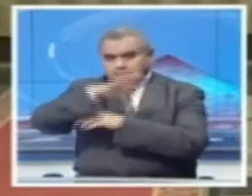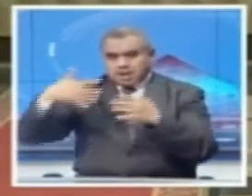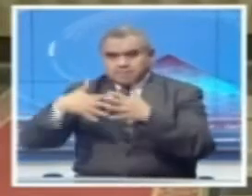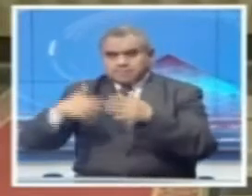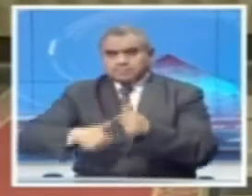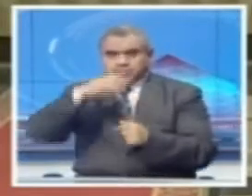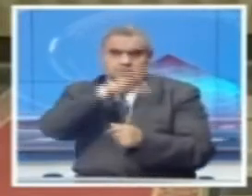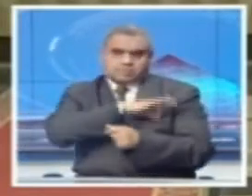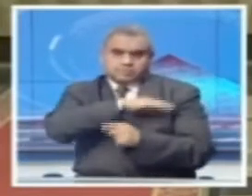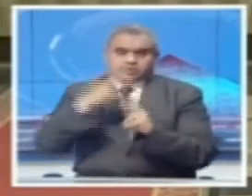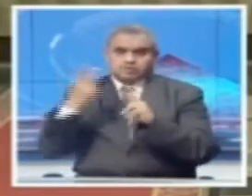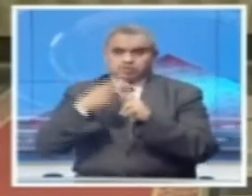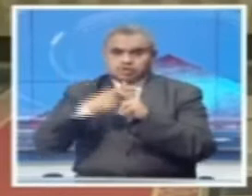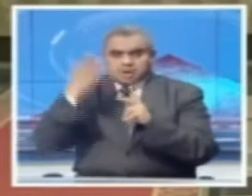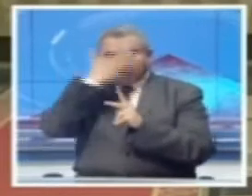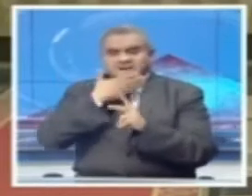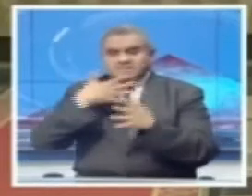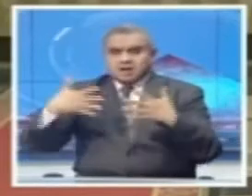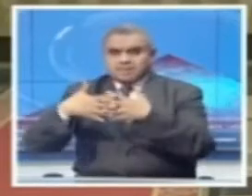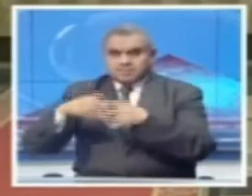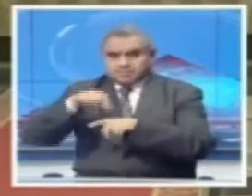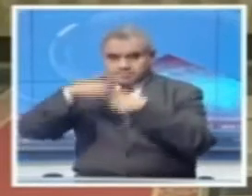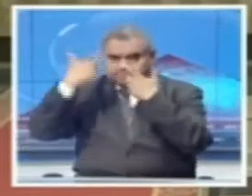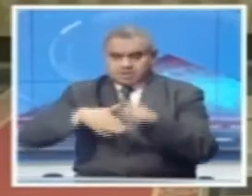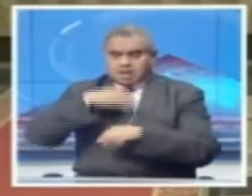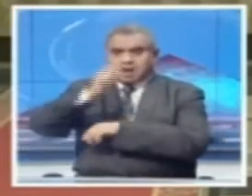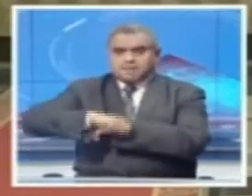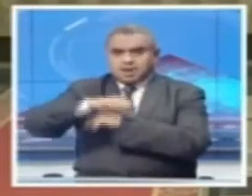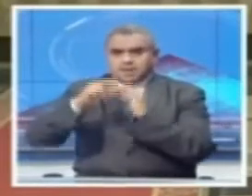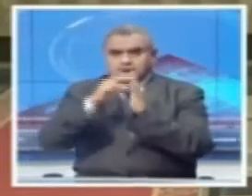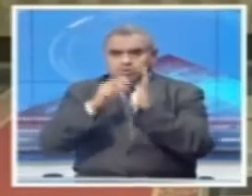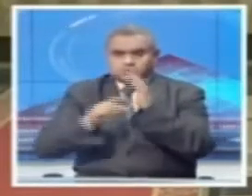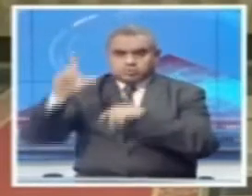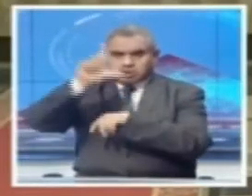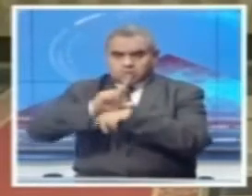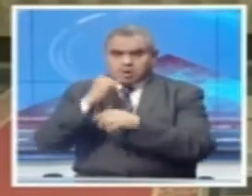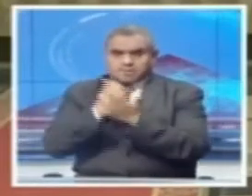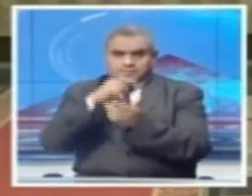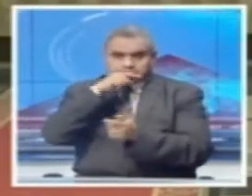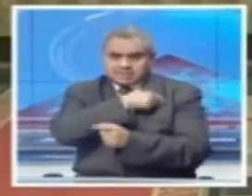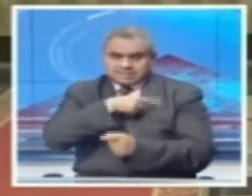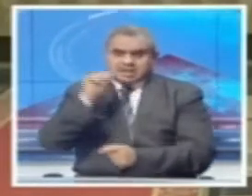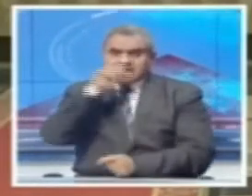بالنفع على شعوب القارة الإفريقية. من مقر المحكمة الدستورية العليا، سارة متولي، التلفزيون المصري.